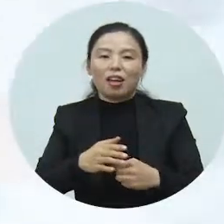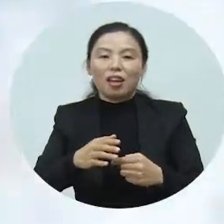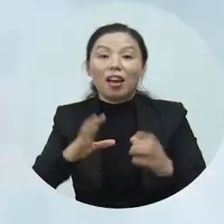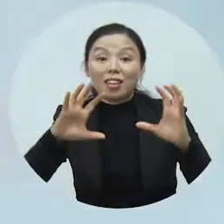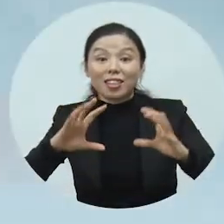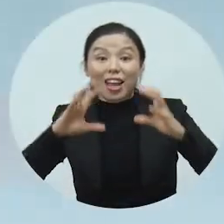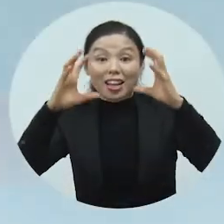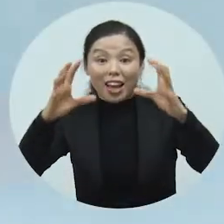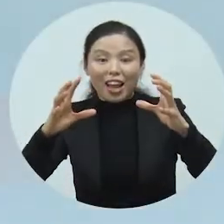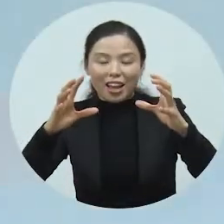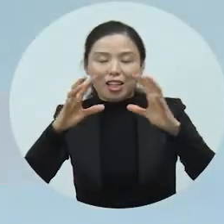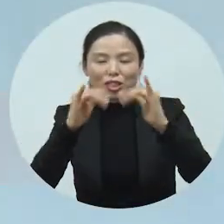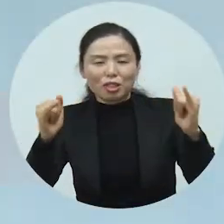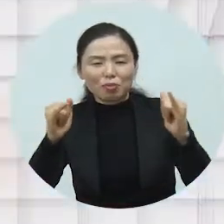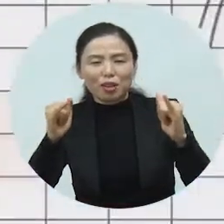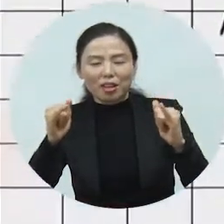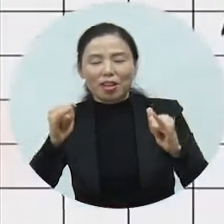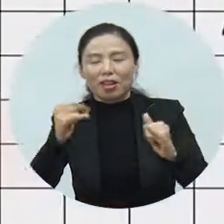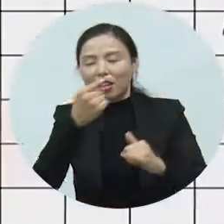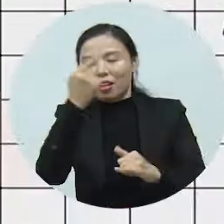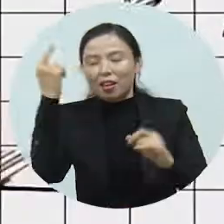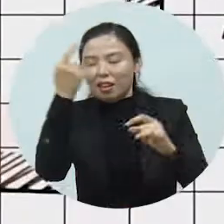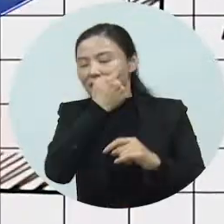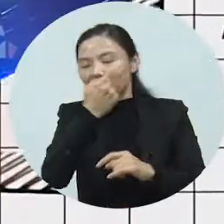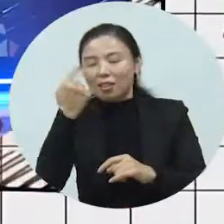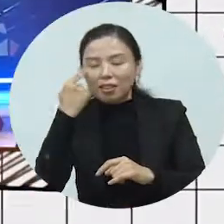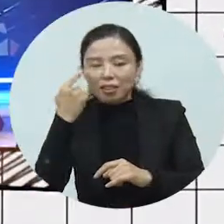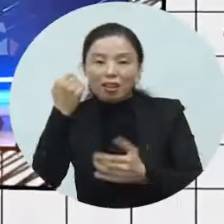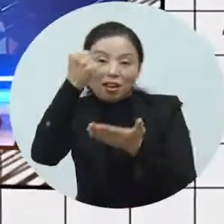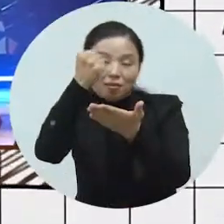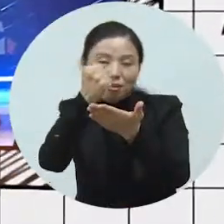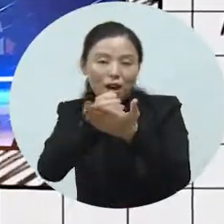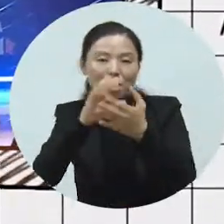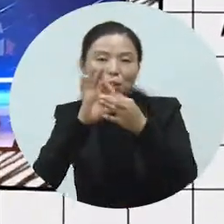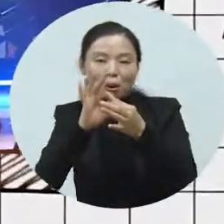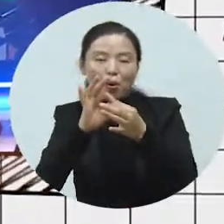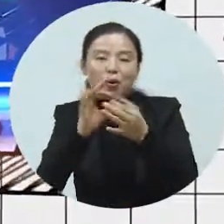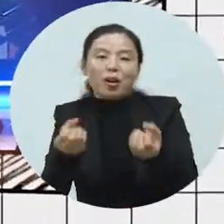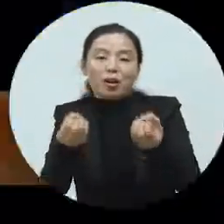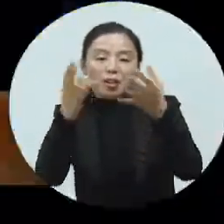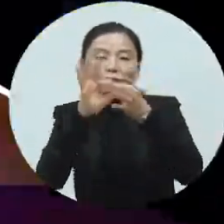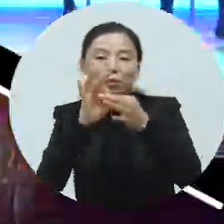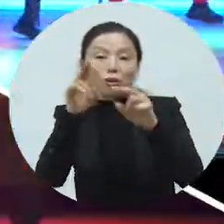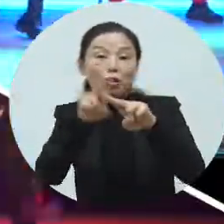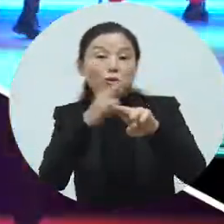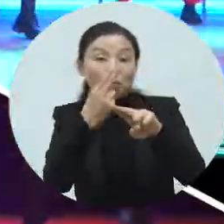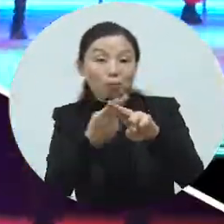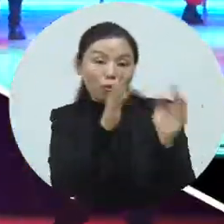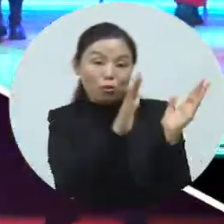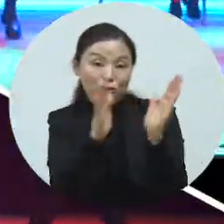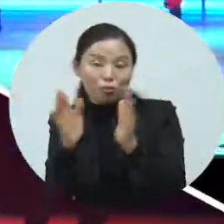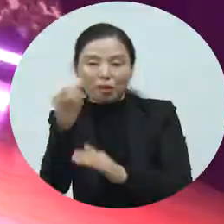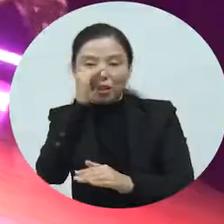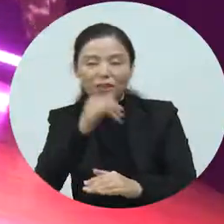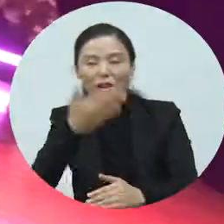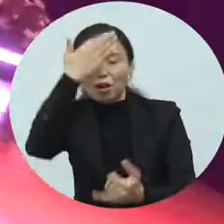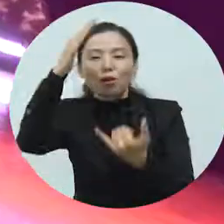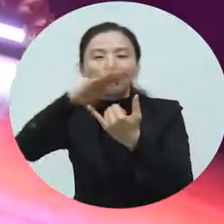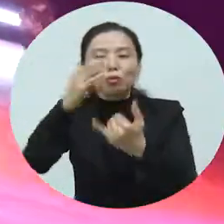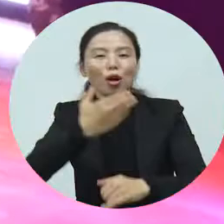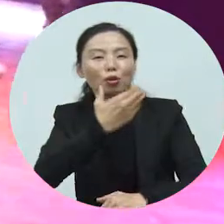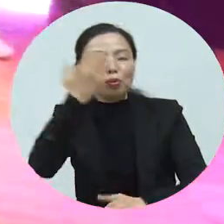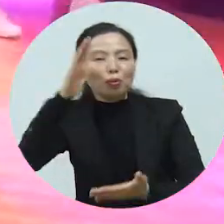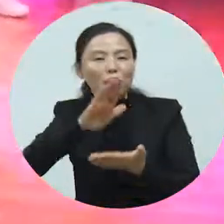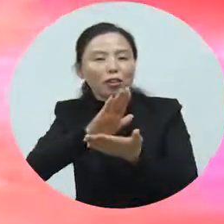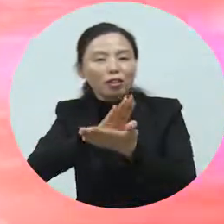캠페인 sns 인증샷 스탬프 적립 중의 이벤트를 실시해 소정의 상품도 제공하는데요 청소년들의